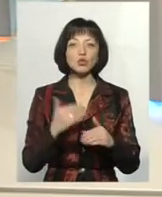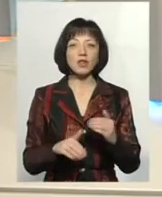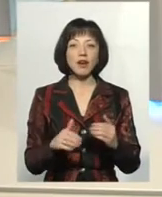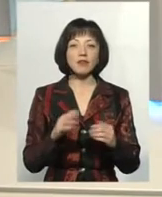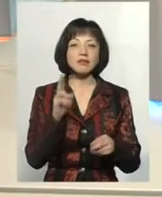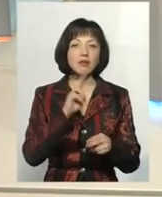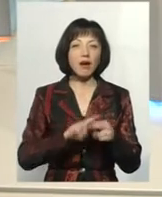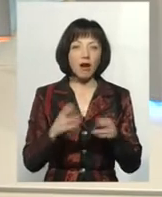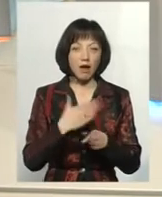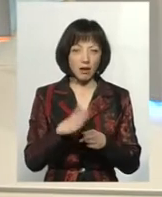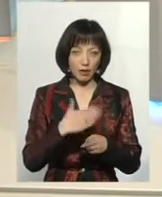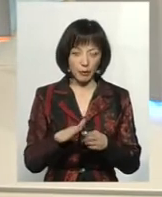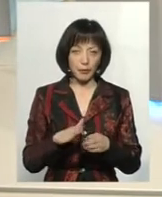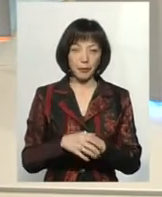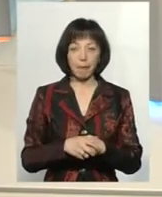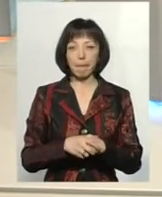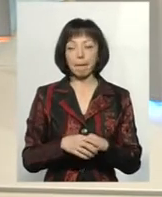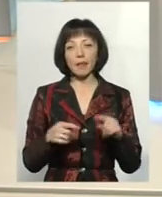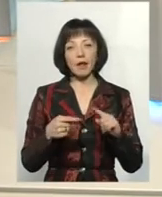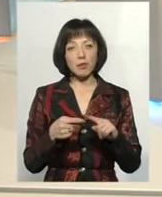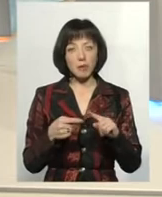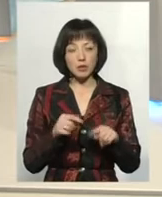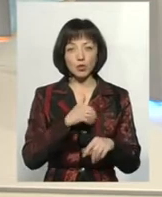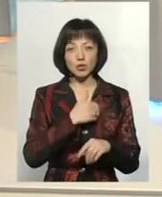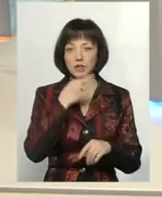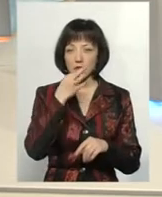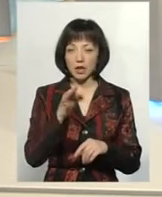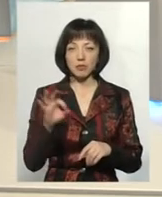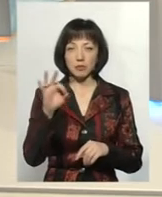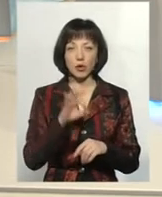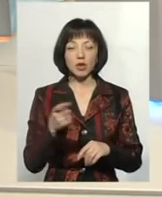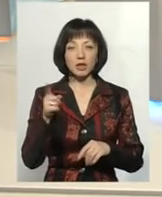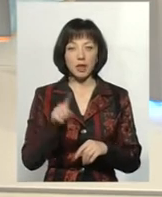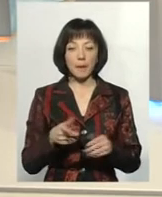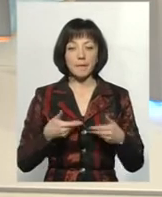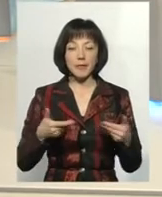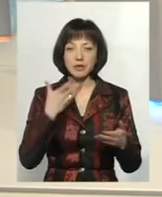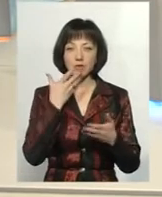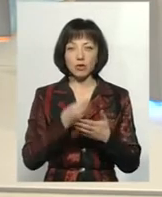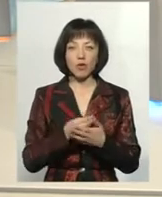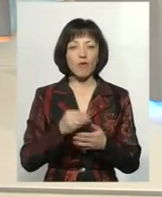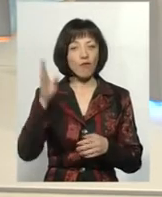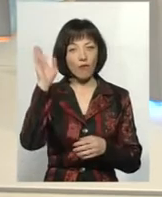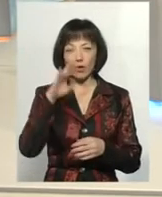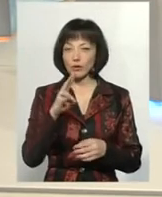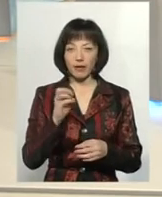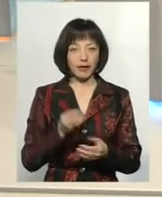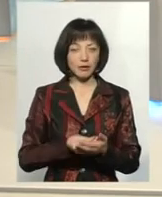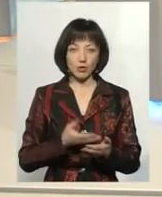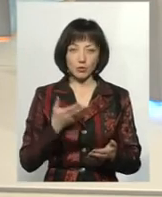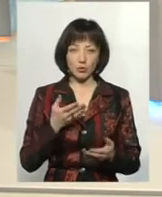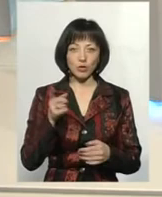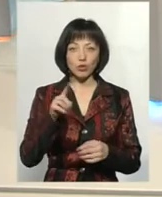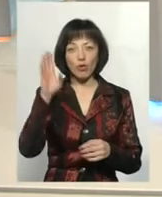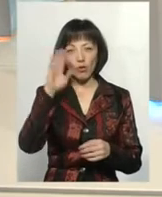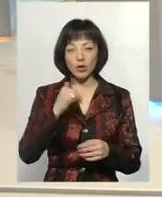Uh-huh. Тобто по-перше, хочу сказати про те, що ми свою воду не дуже цінуємо. Ту воду, яка